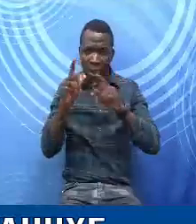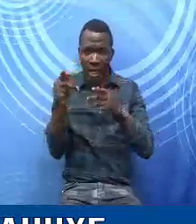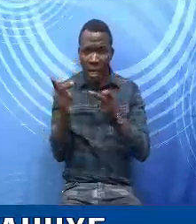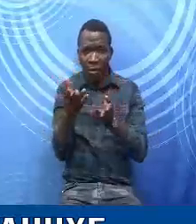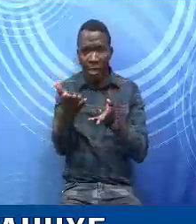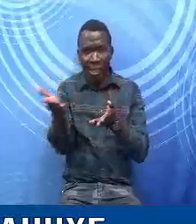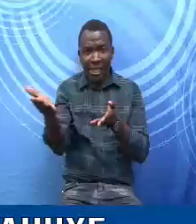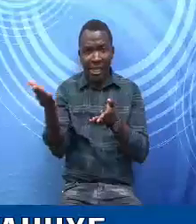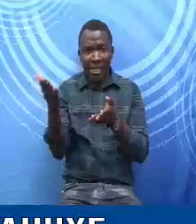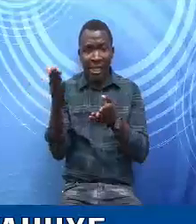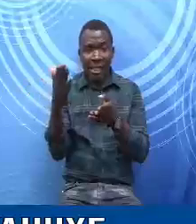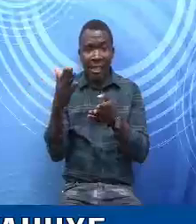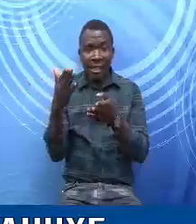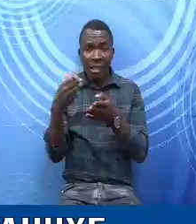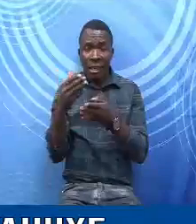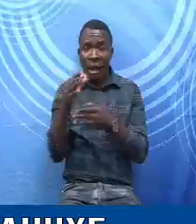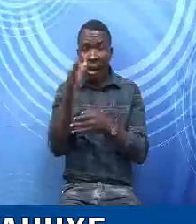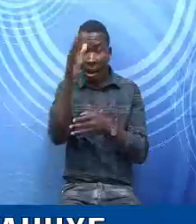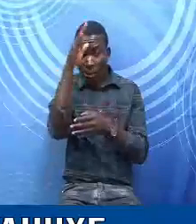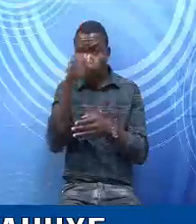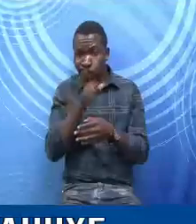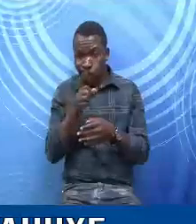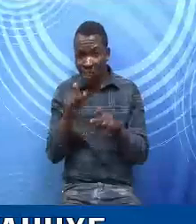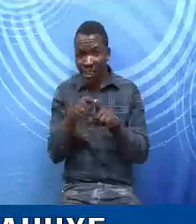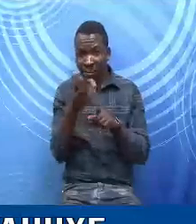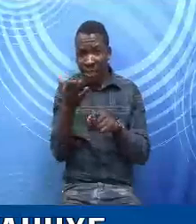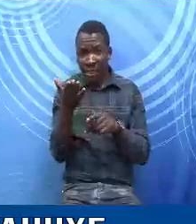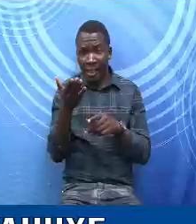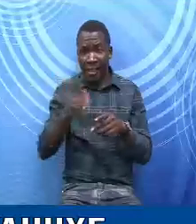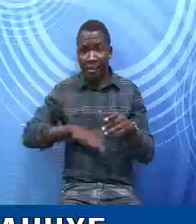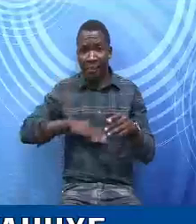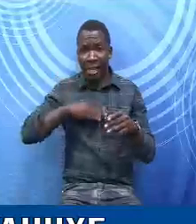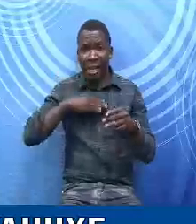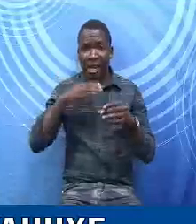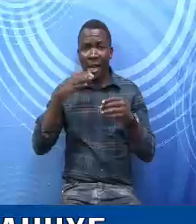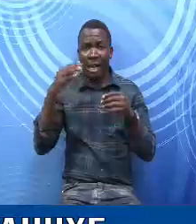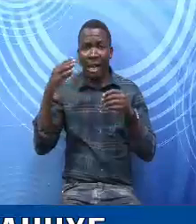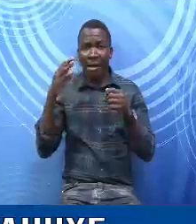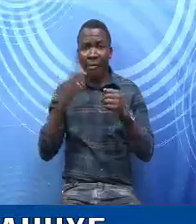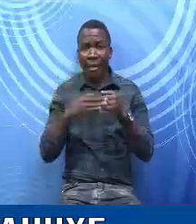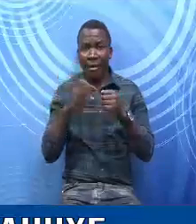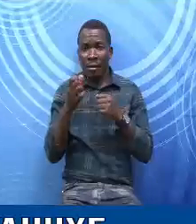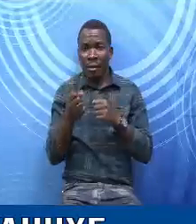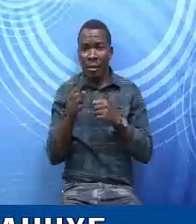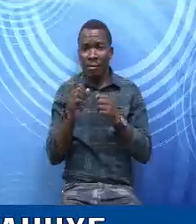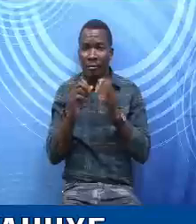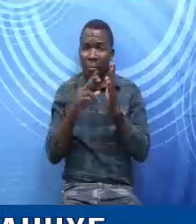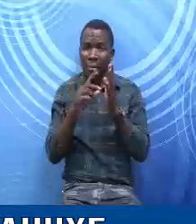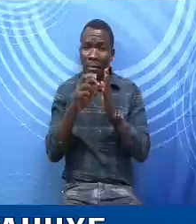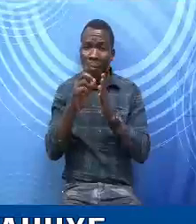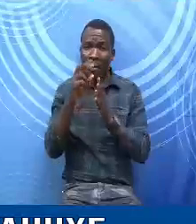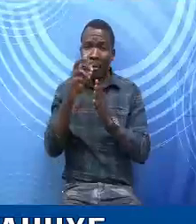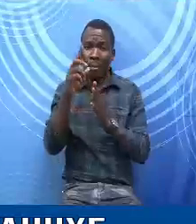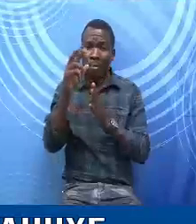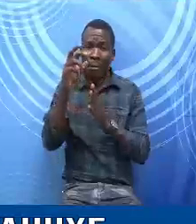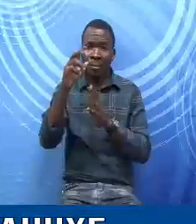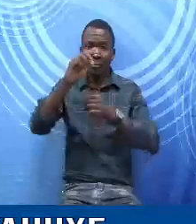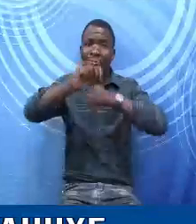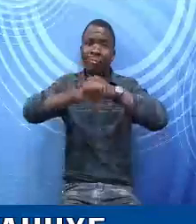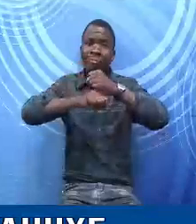ahantu yaramanitse kugira ngo umusaza nkuriya yawe imyaka 85 yurire ajye kwishyiramo